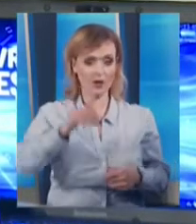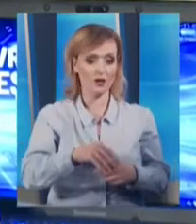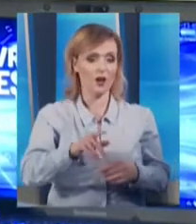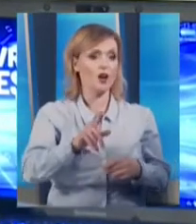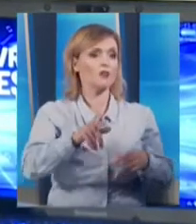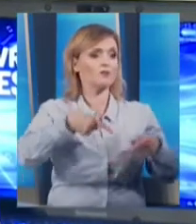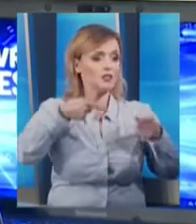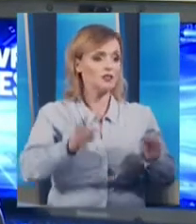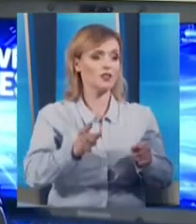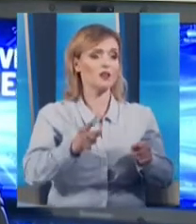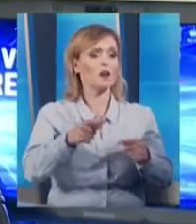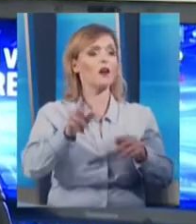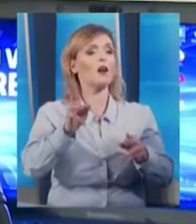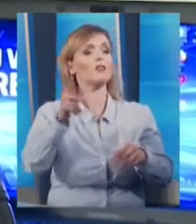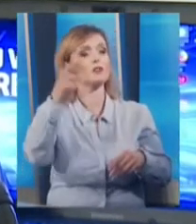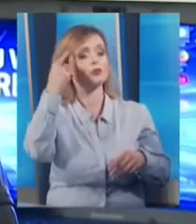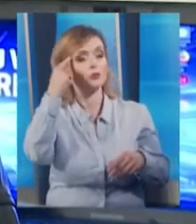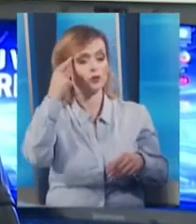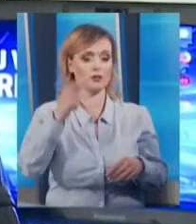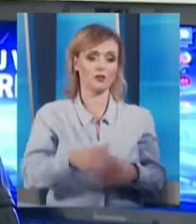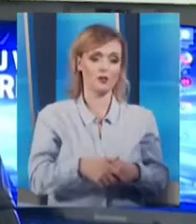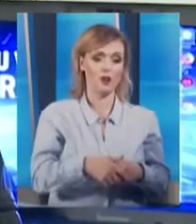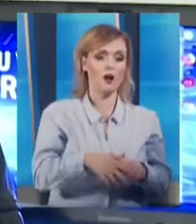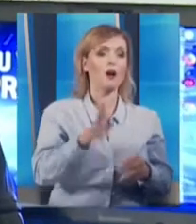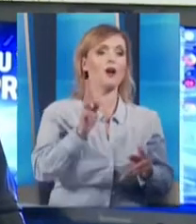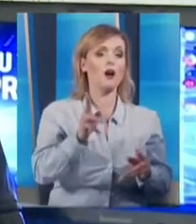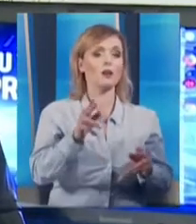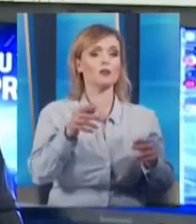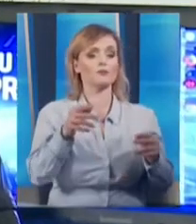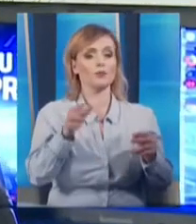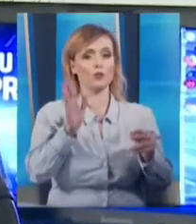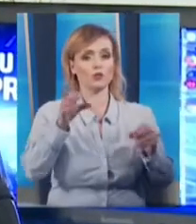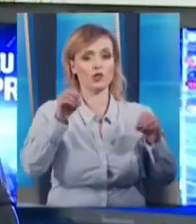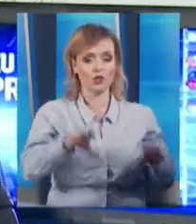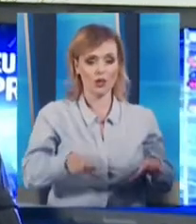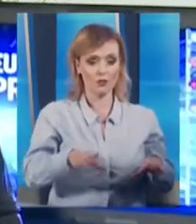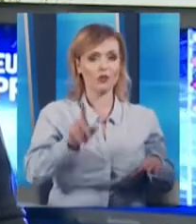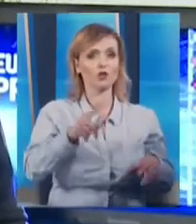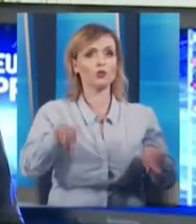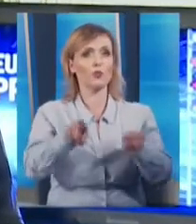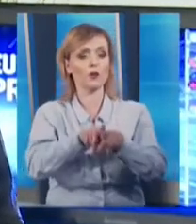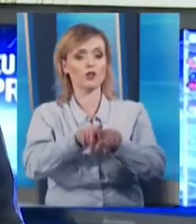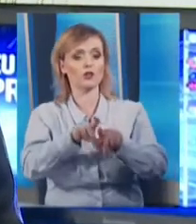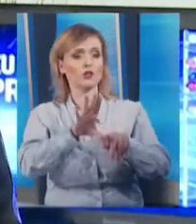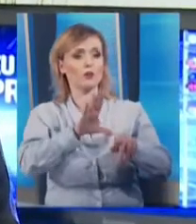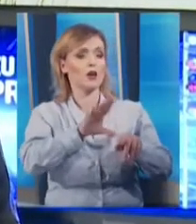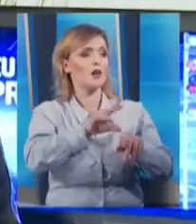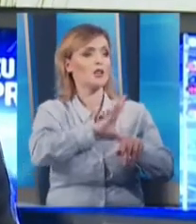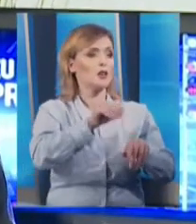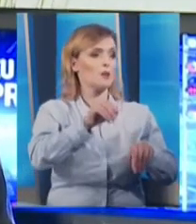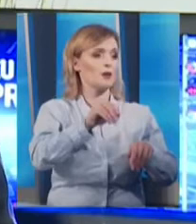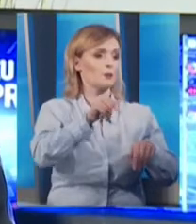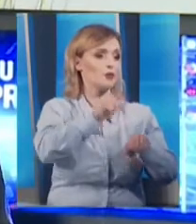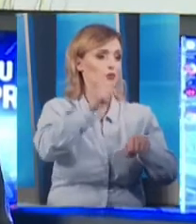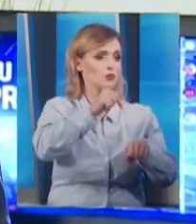real, cum credeți, când poate fi soluționat astfel încât să nu se simtă trădați cei care